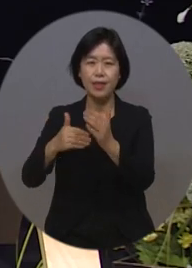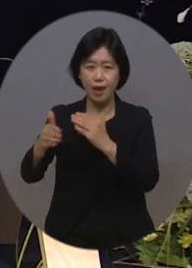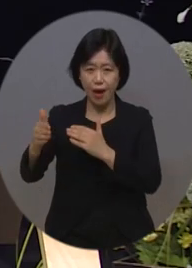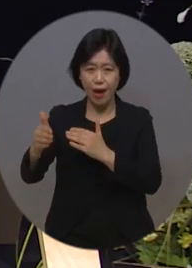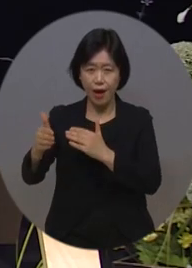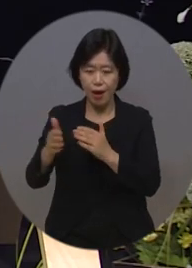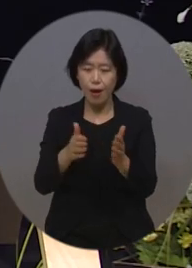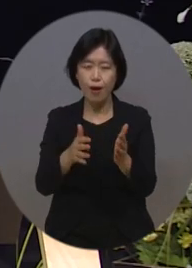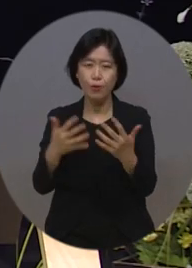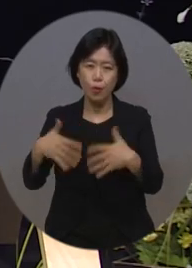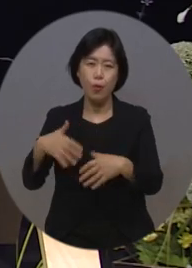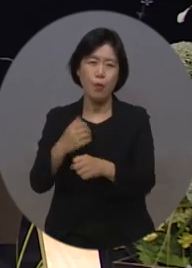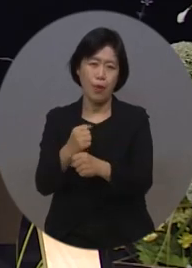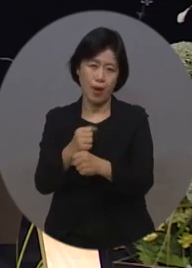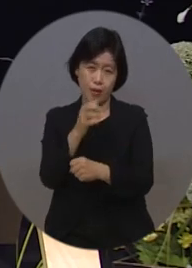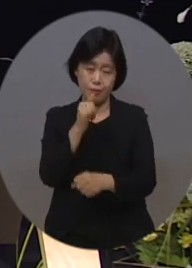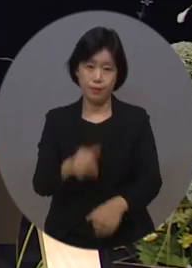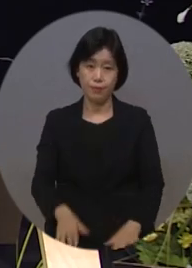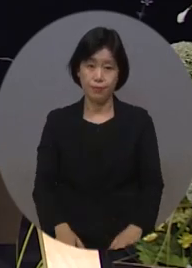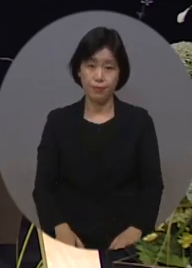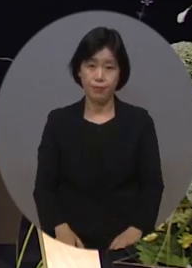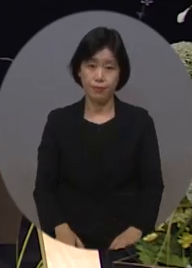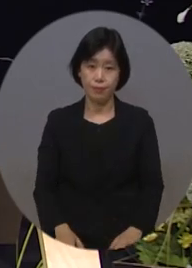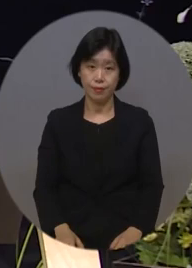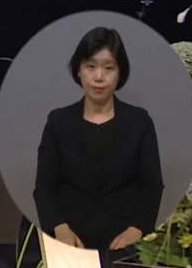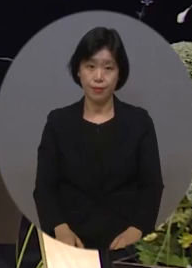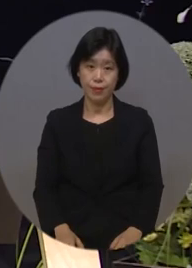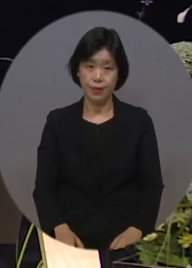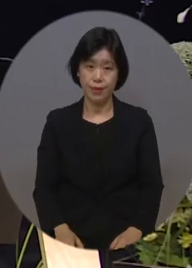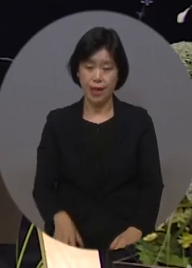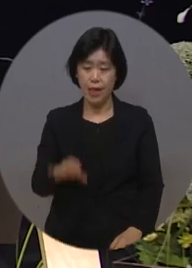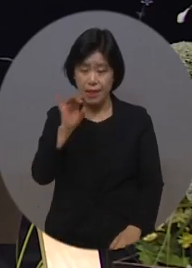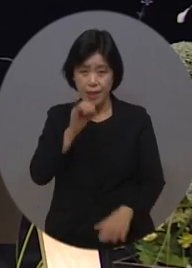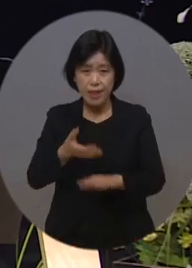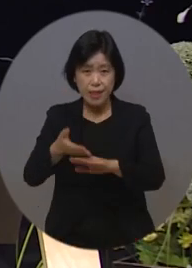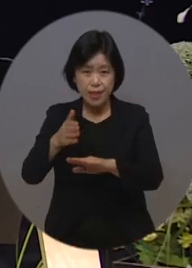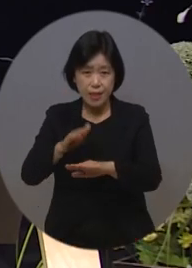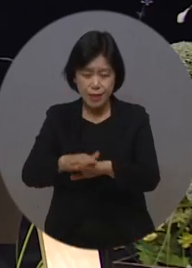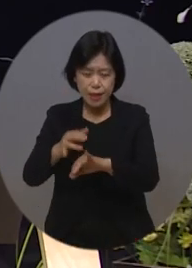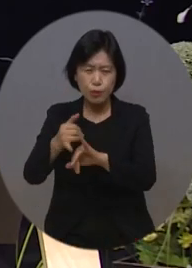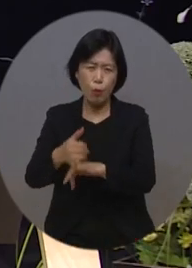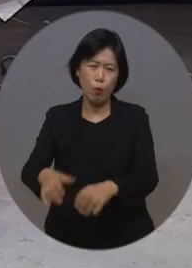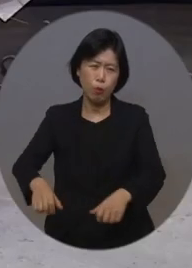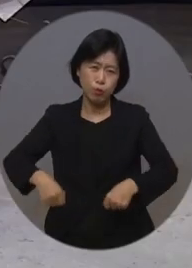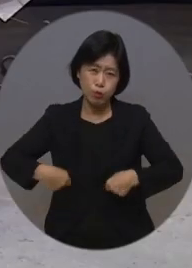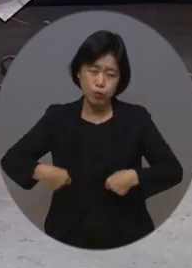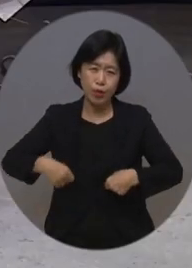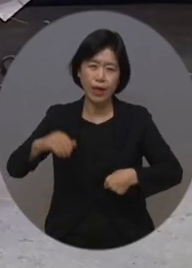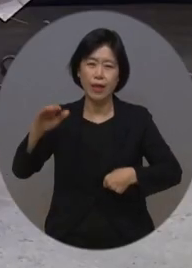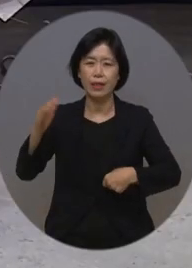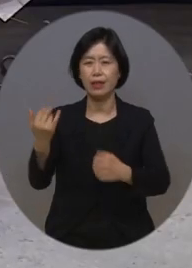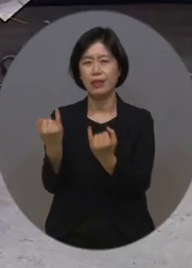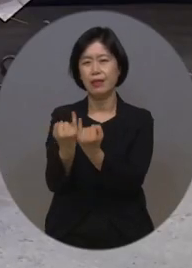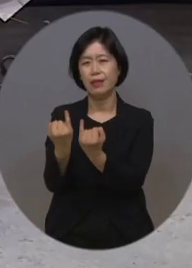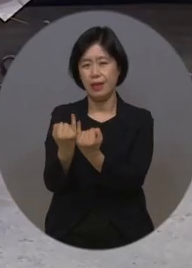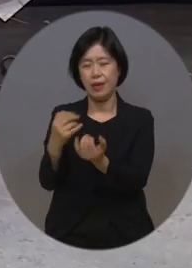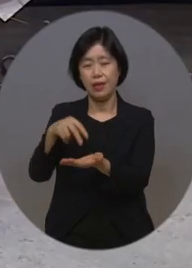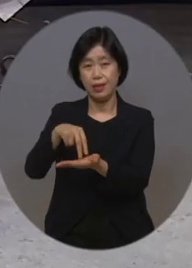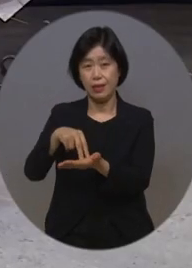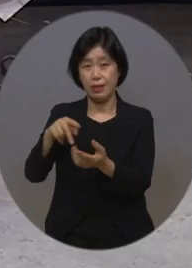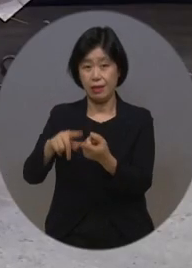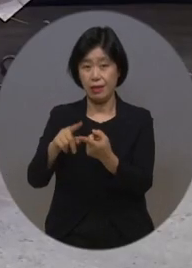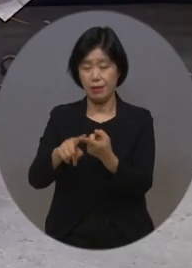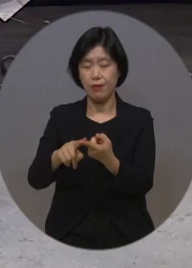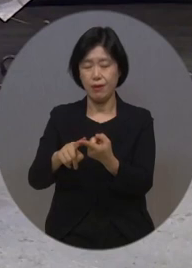스타킹을 벗어나지 못하는 여성의 실태를 고스란히 은유한 것입니다. 처연 삼행을